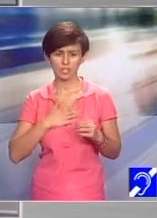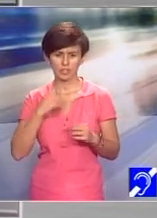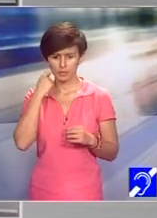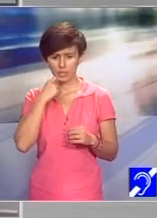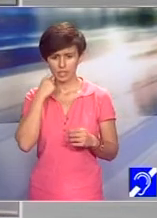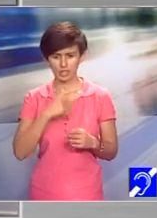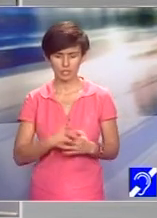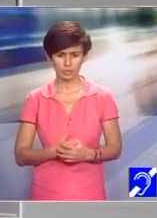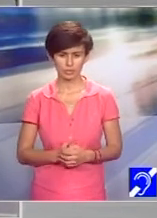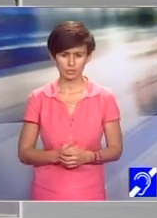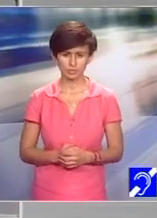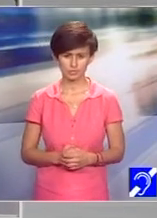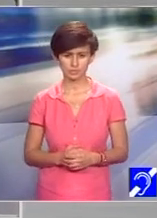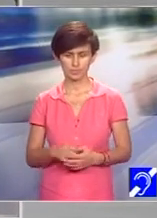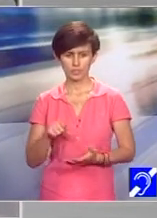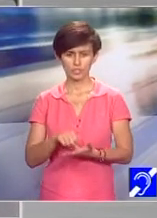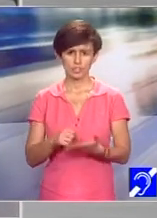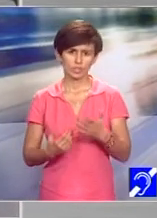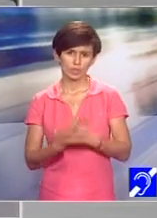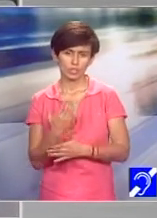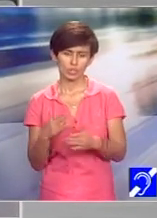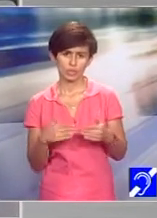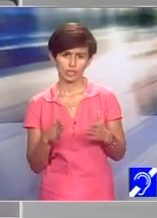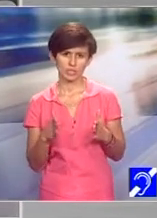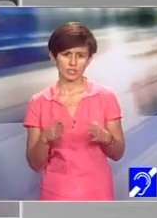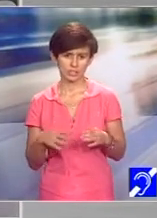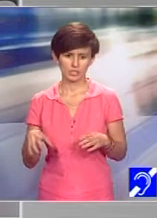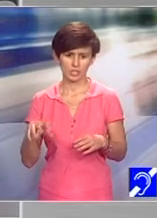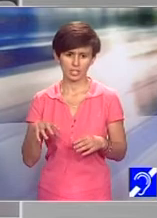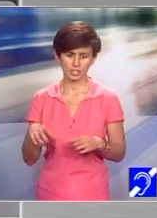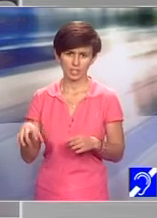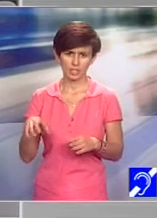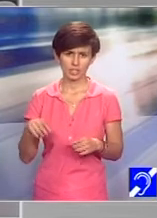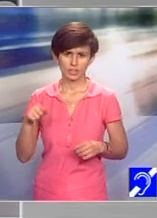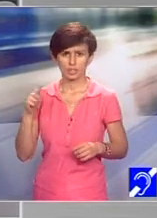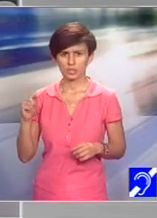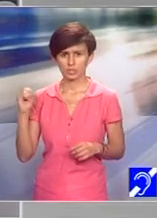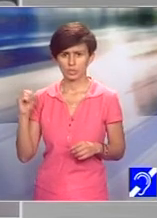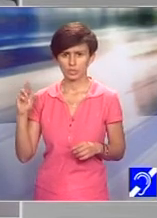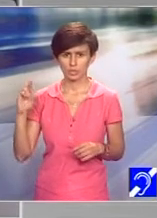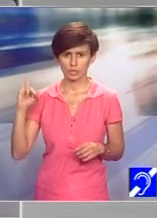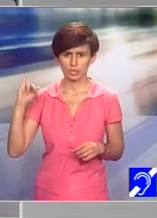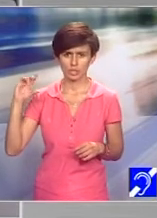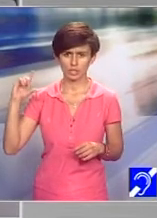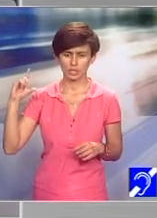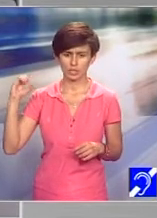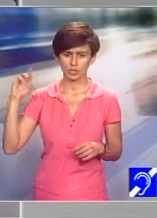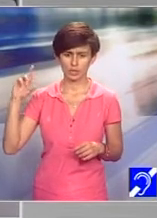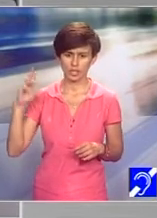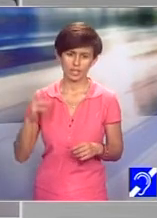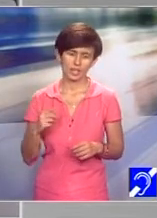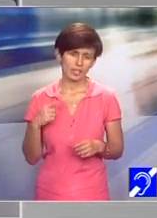filiala nou deschisă în cartierul Zorilor, cu spațiile exact ambientate la nivel